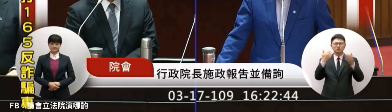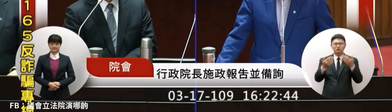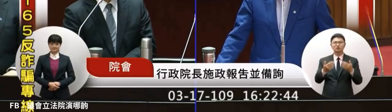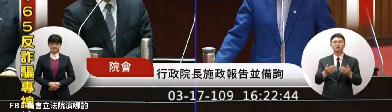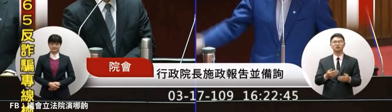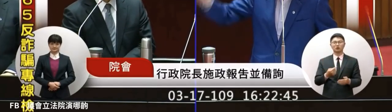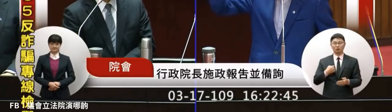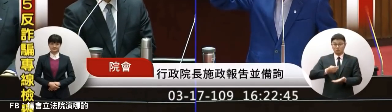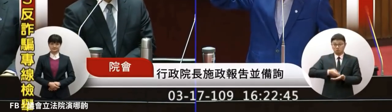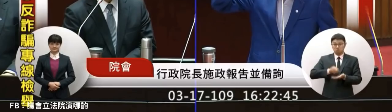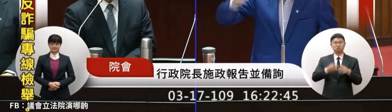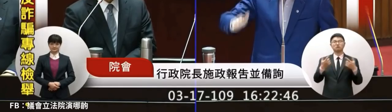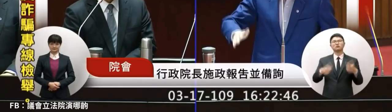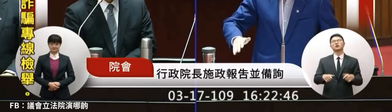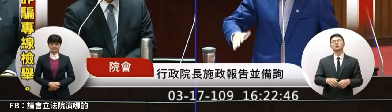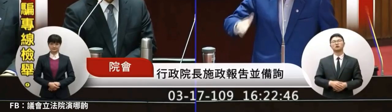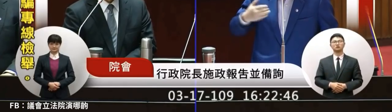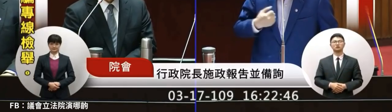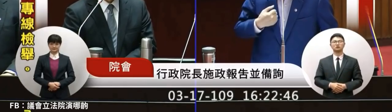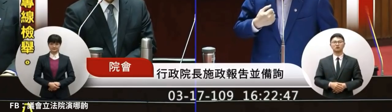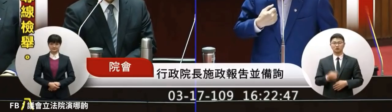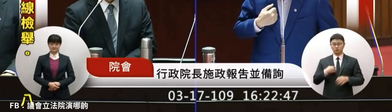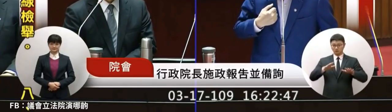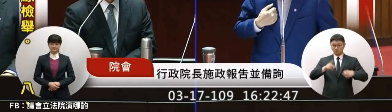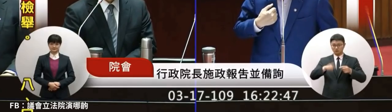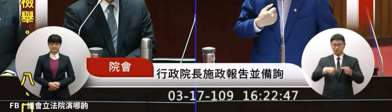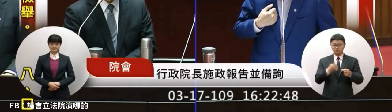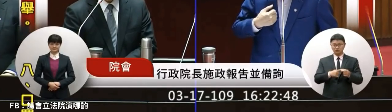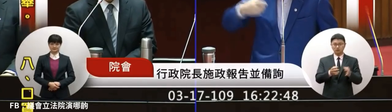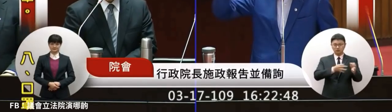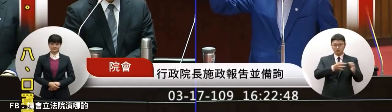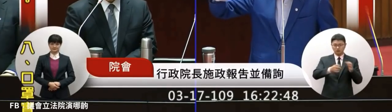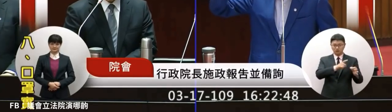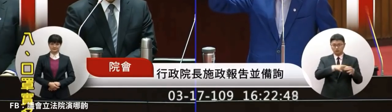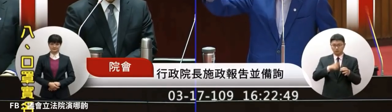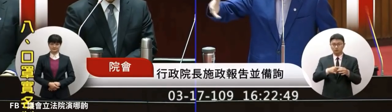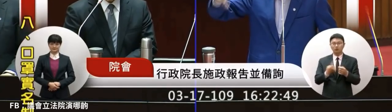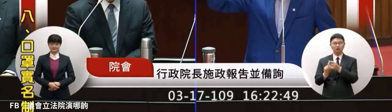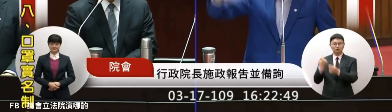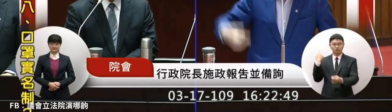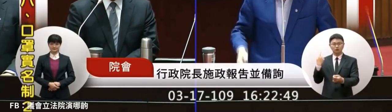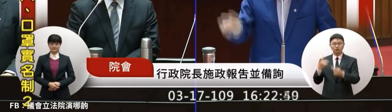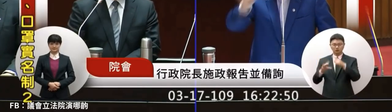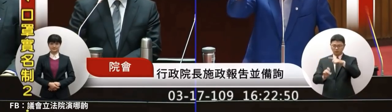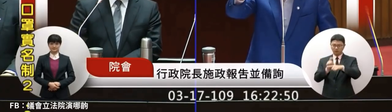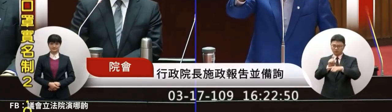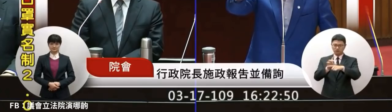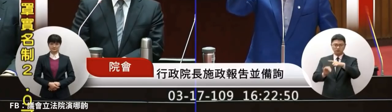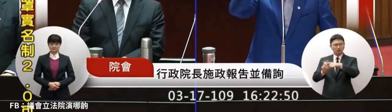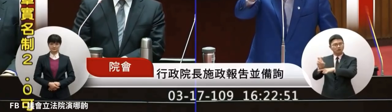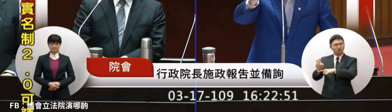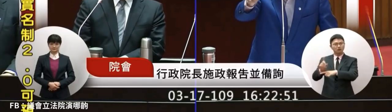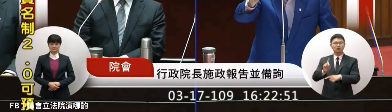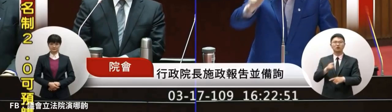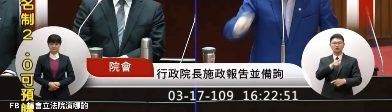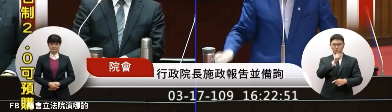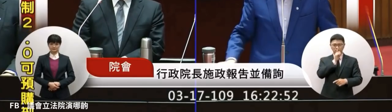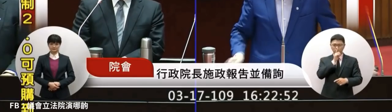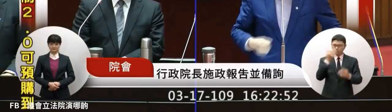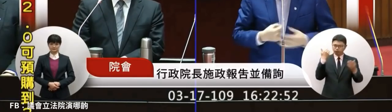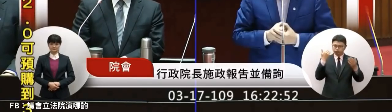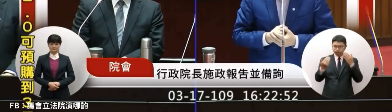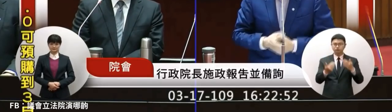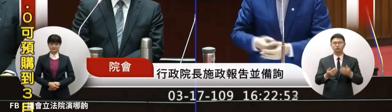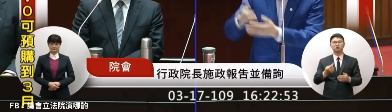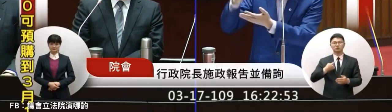大家也没有那么计较，是到底是我今年的营业收入跟去年是10%或者20%没有关系，你把话讲清